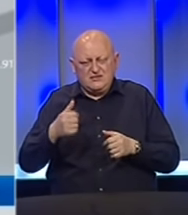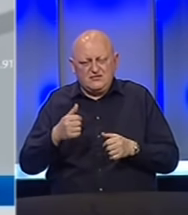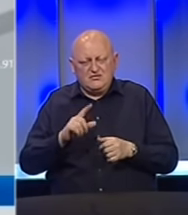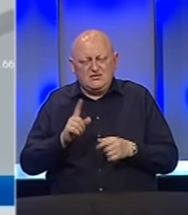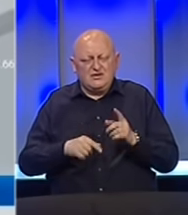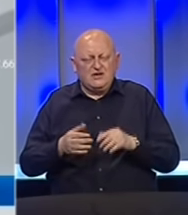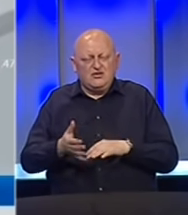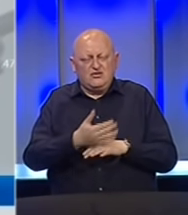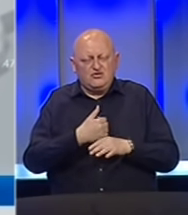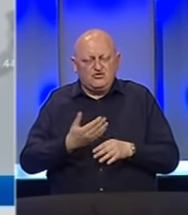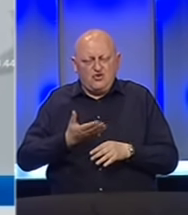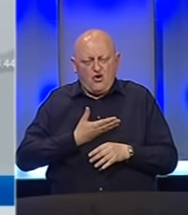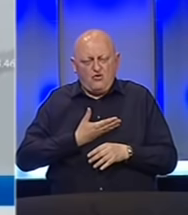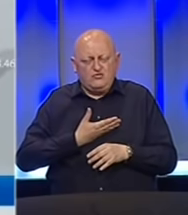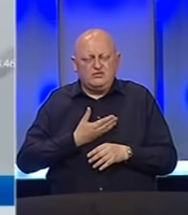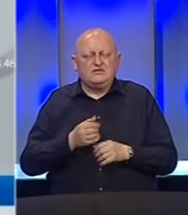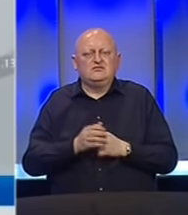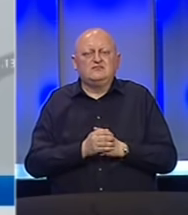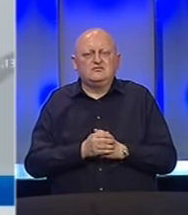neto dobiti i sigurno da je to